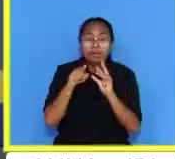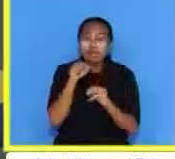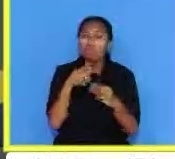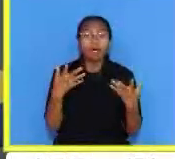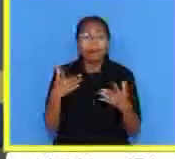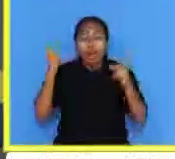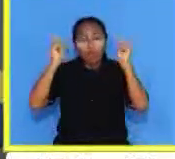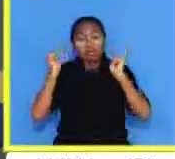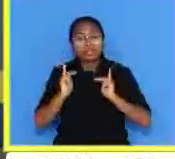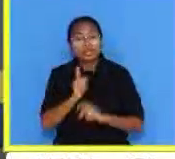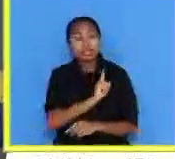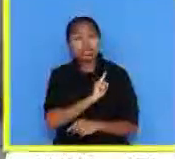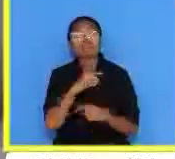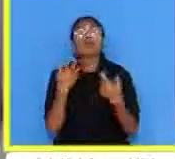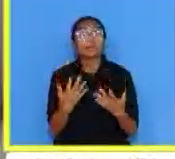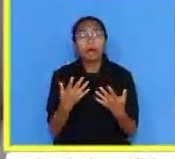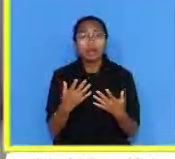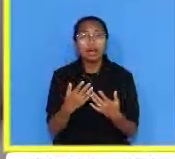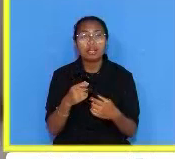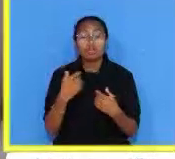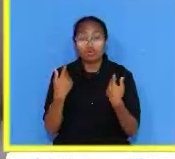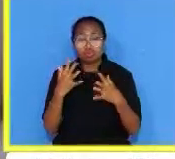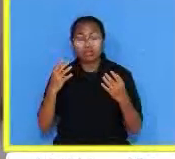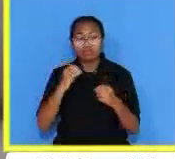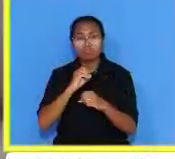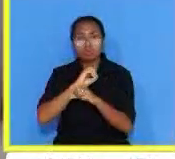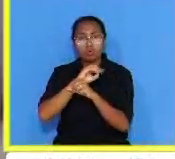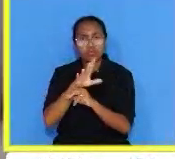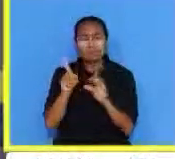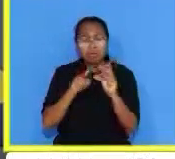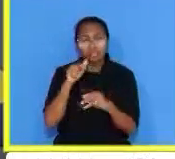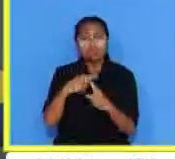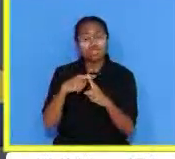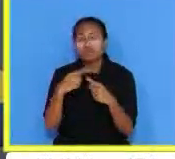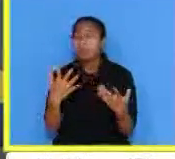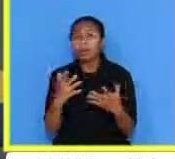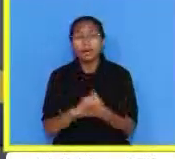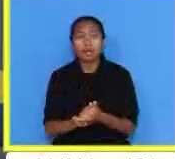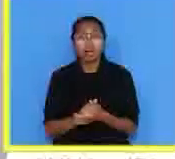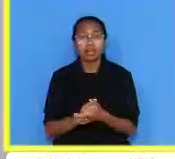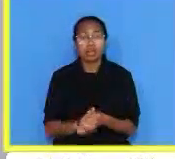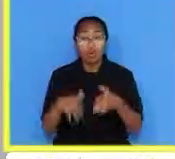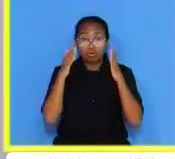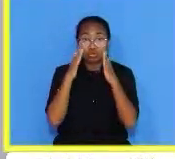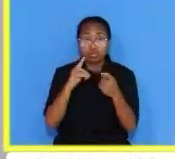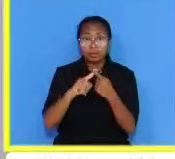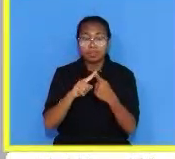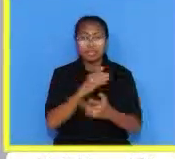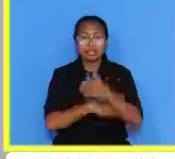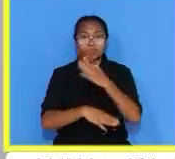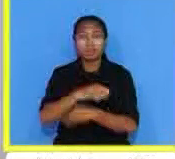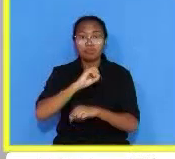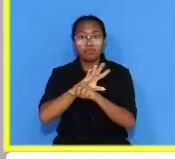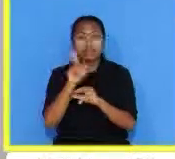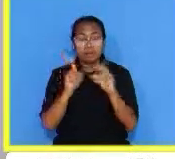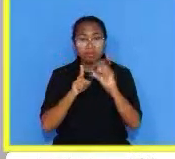mereka sendiri ketika terpapar COVID-19, Kak Dina? Ya, kalau untuk yang penyandang disabilitas yang terpapar COVID itu